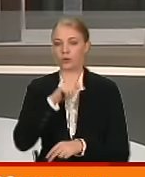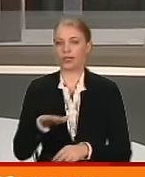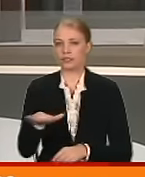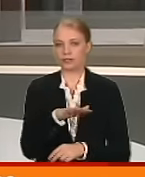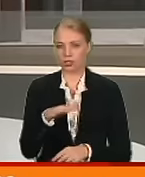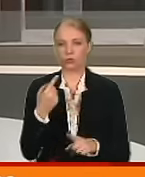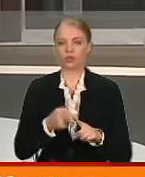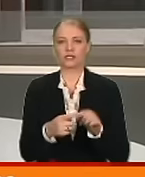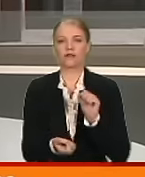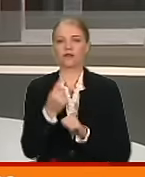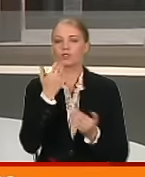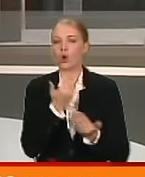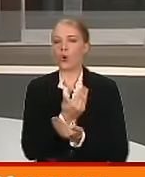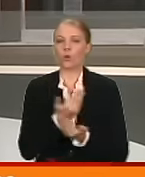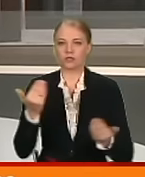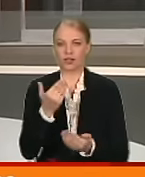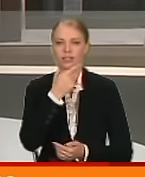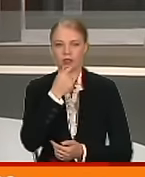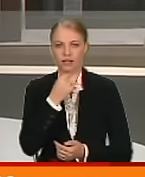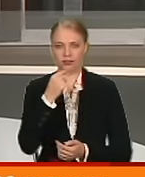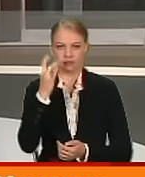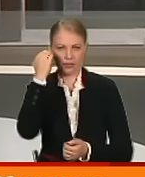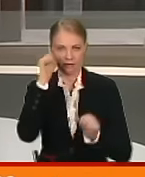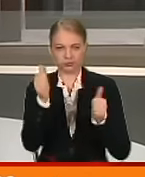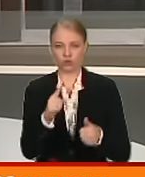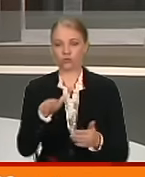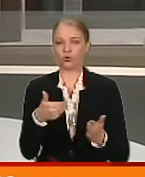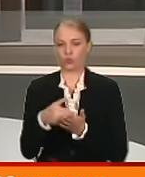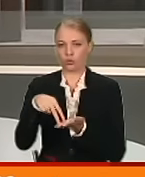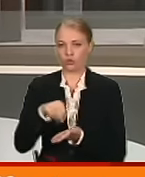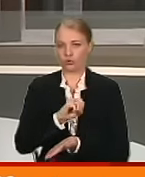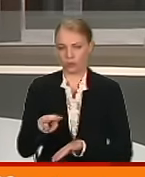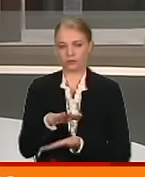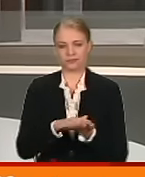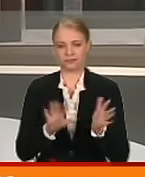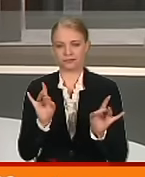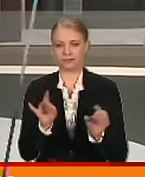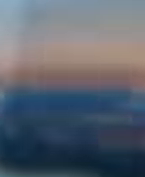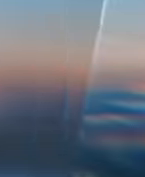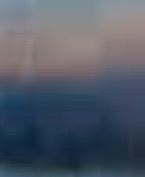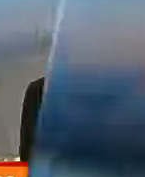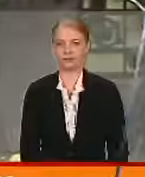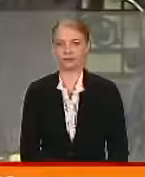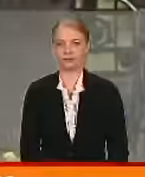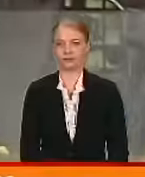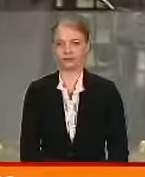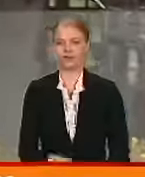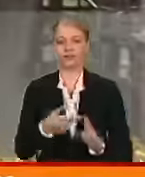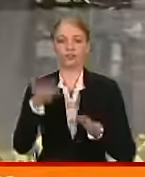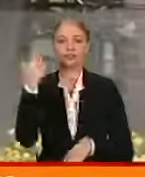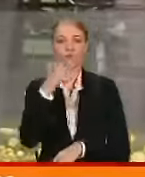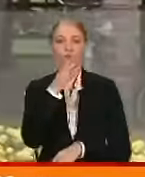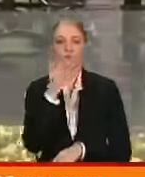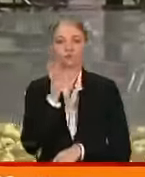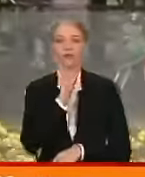території це виявився останній Ілліч на п'єдесталі. Чому досі стоїть, дізнавався Ігор Левинок. З того часу, як